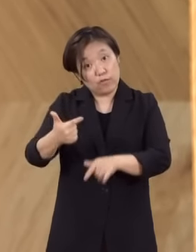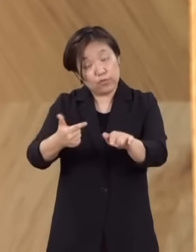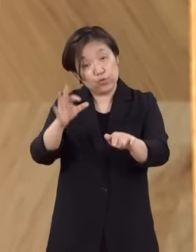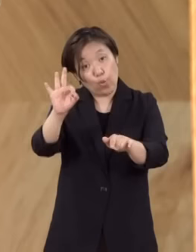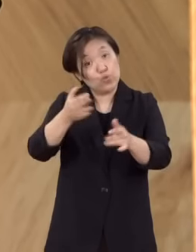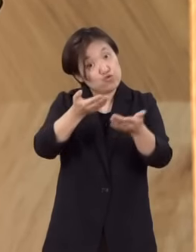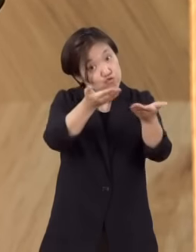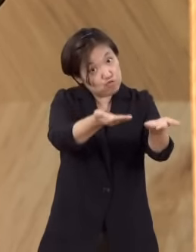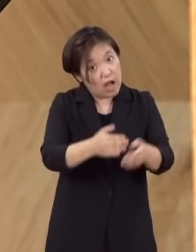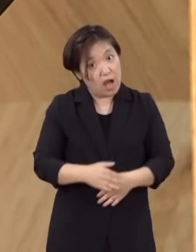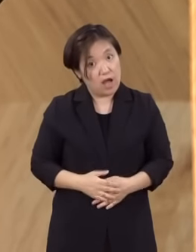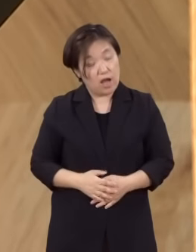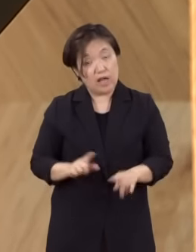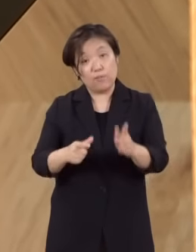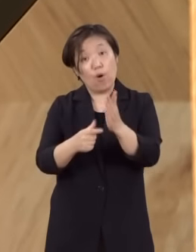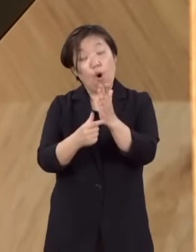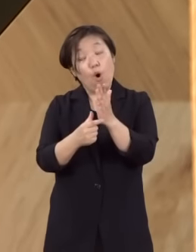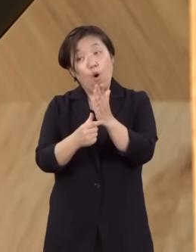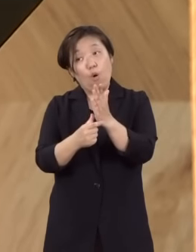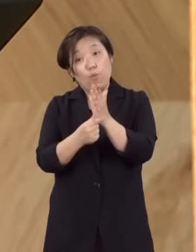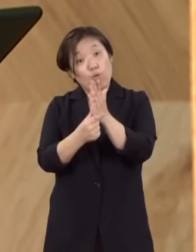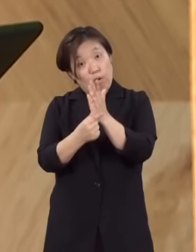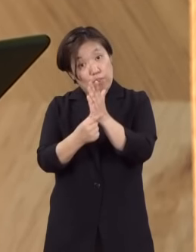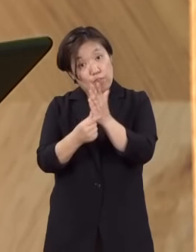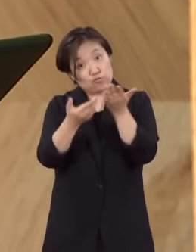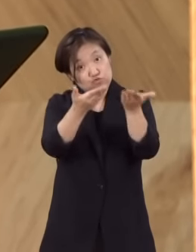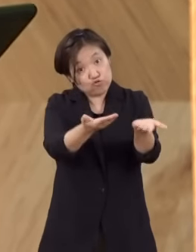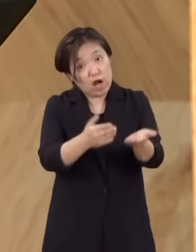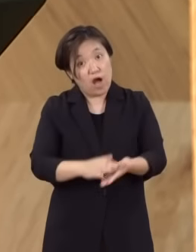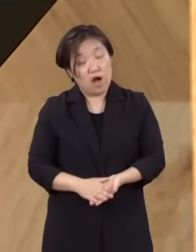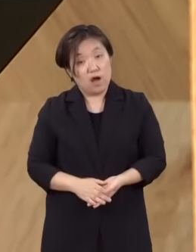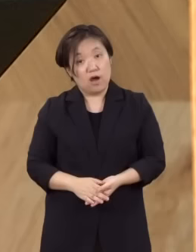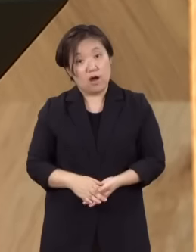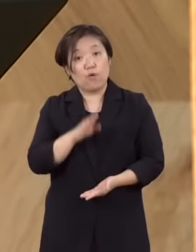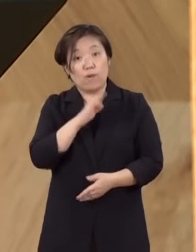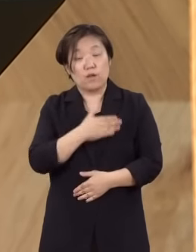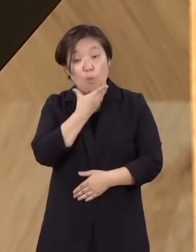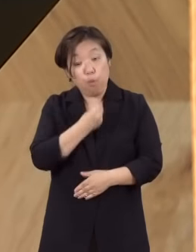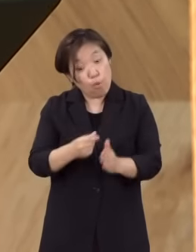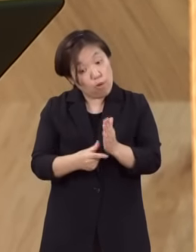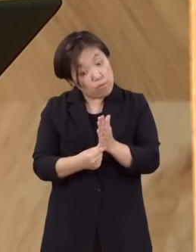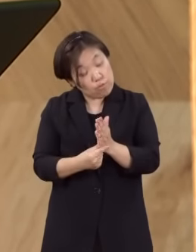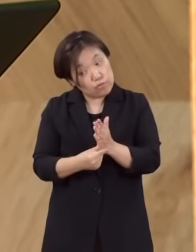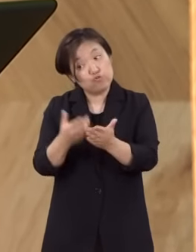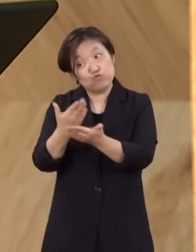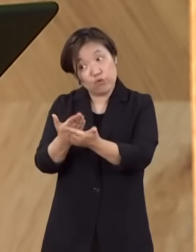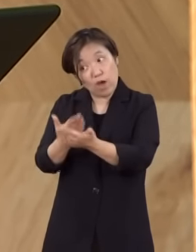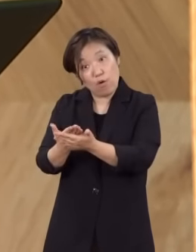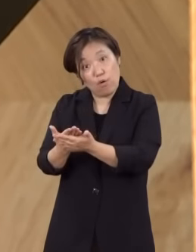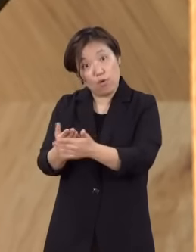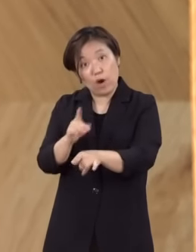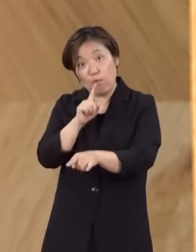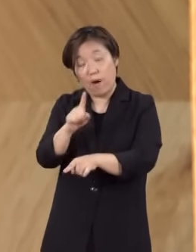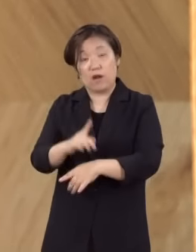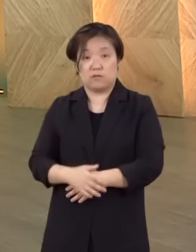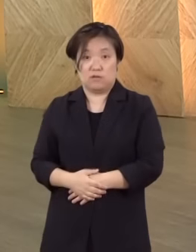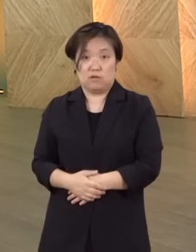복권으로 받을지 물어보더라고요 제가 복권으로 주세요라고 말씀드렸더니